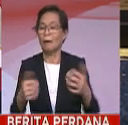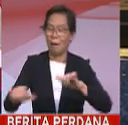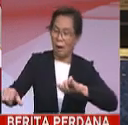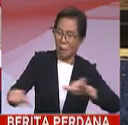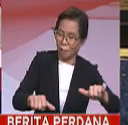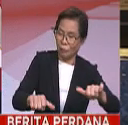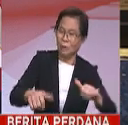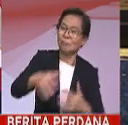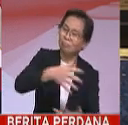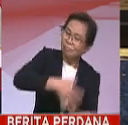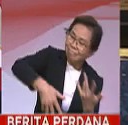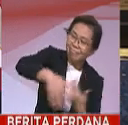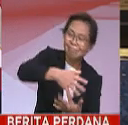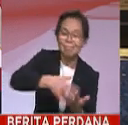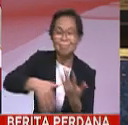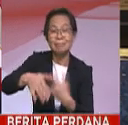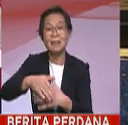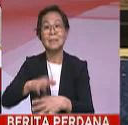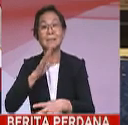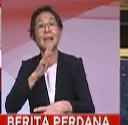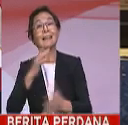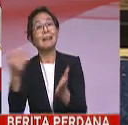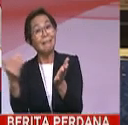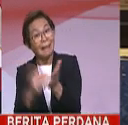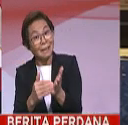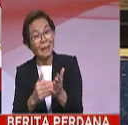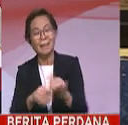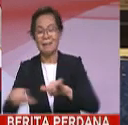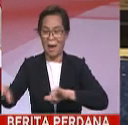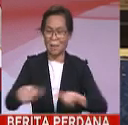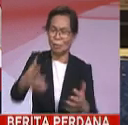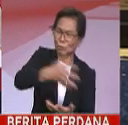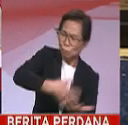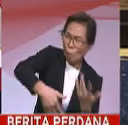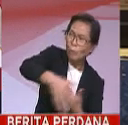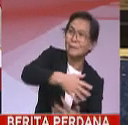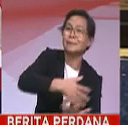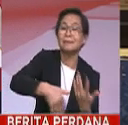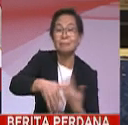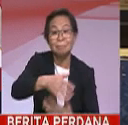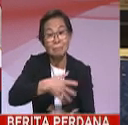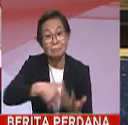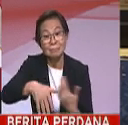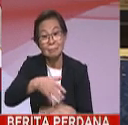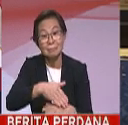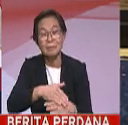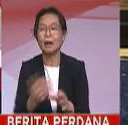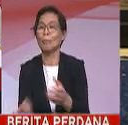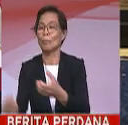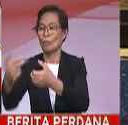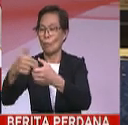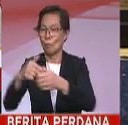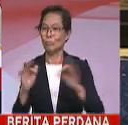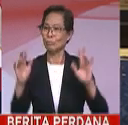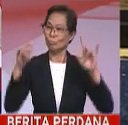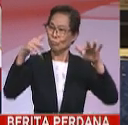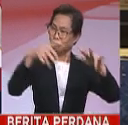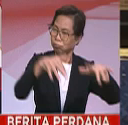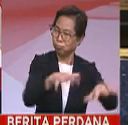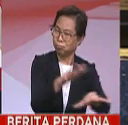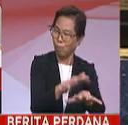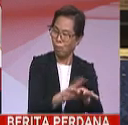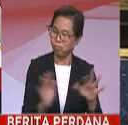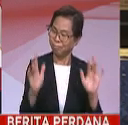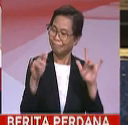aktiviti sosial, saya sebut lagi aktiviti sosial yang melibatkan perkumpulan